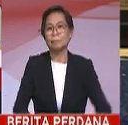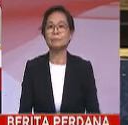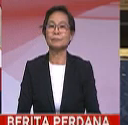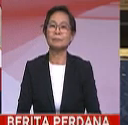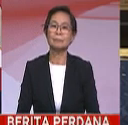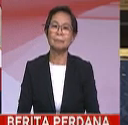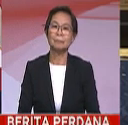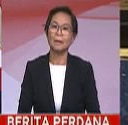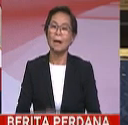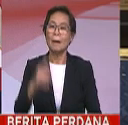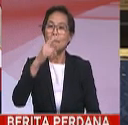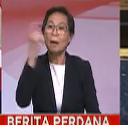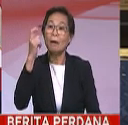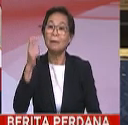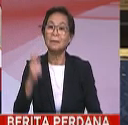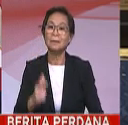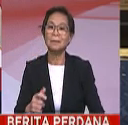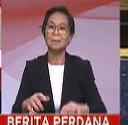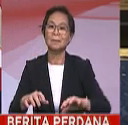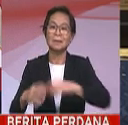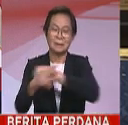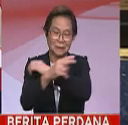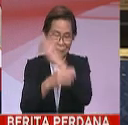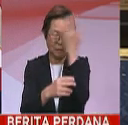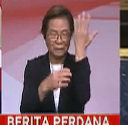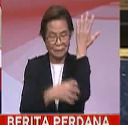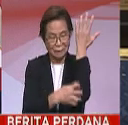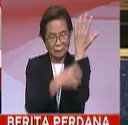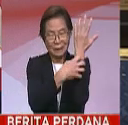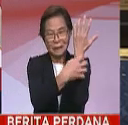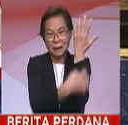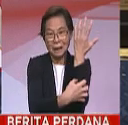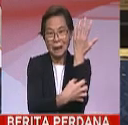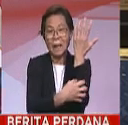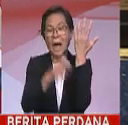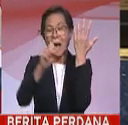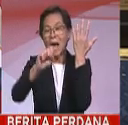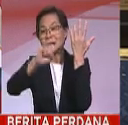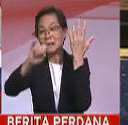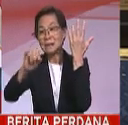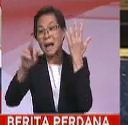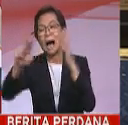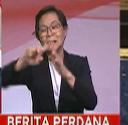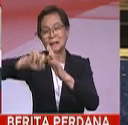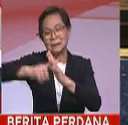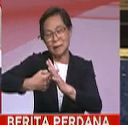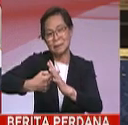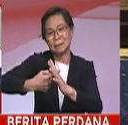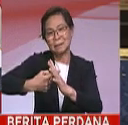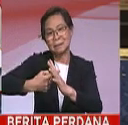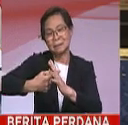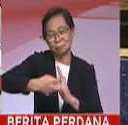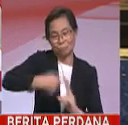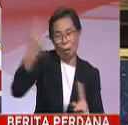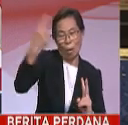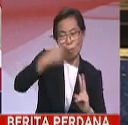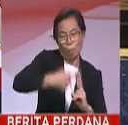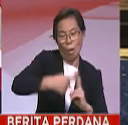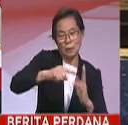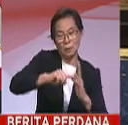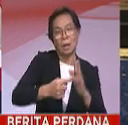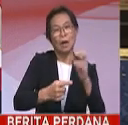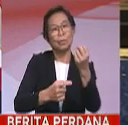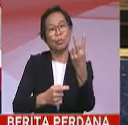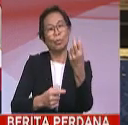negeri dan daerah ini, operasi sekatan jalan SJR akan mula berkuat kuasa pada